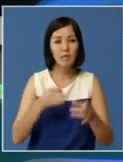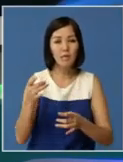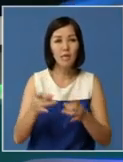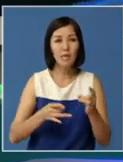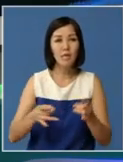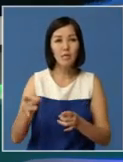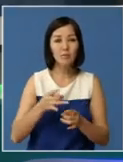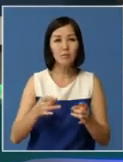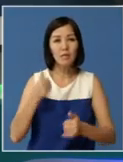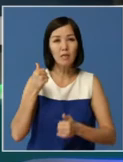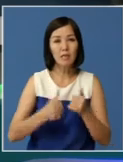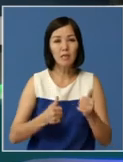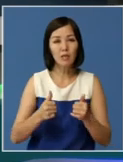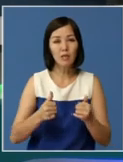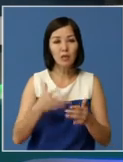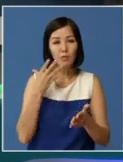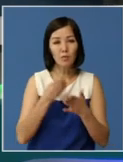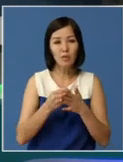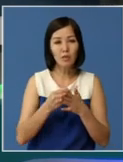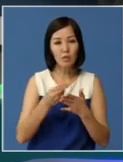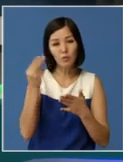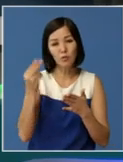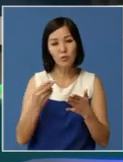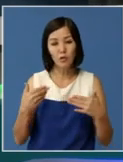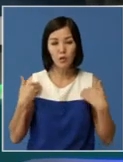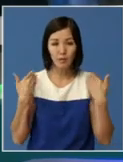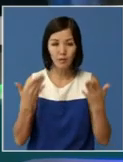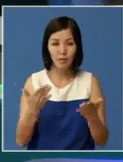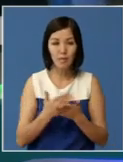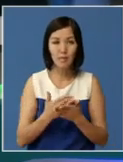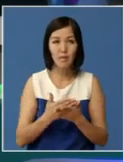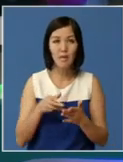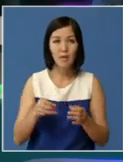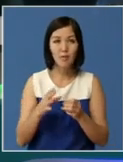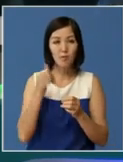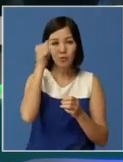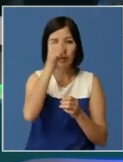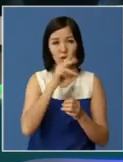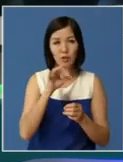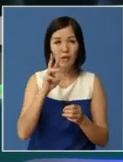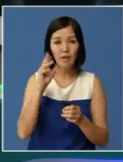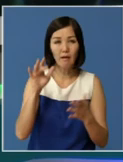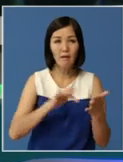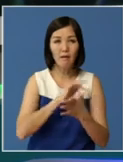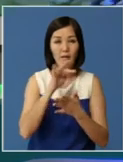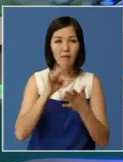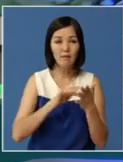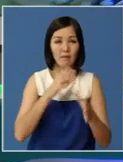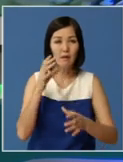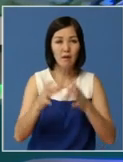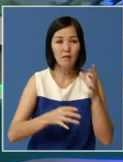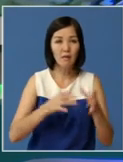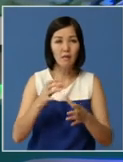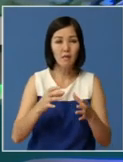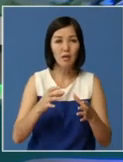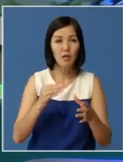республикалық дәрежеде өз туындыларын паш етіп жүр. Мәселен, 2014 жылы Шанхай қаласында өткен халықаралық суретшілер симпозиумында жетісулық